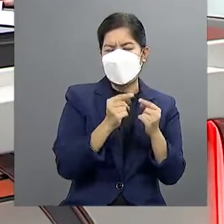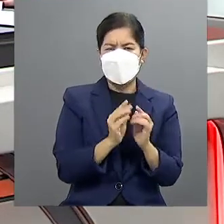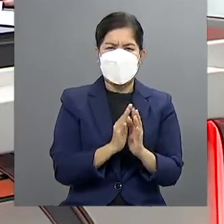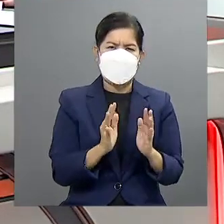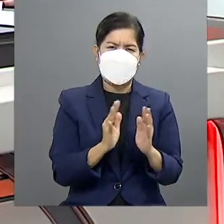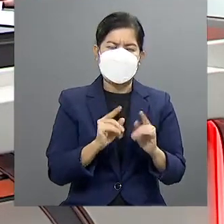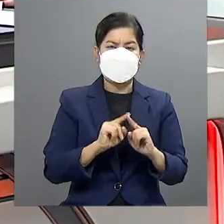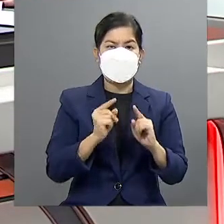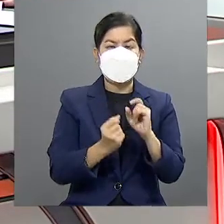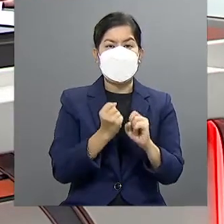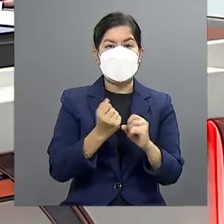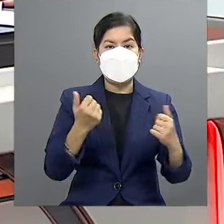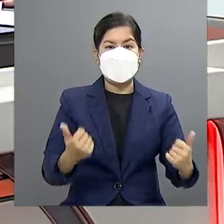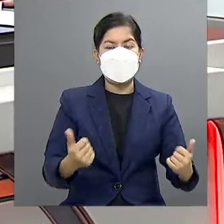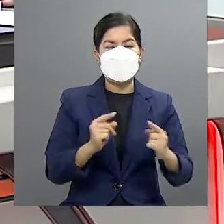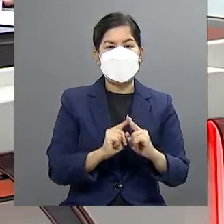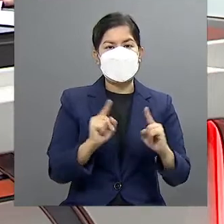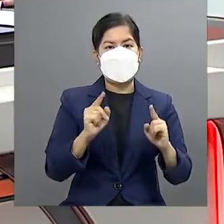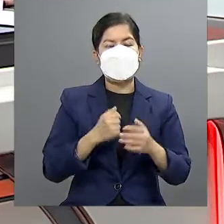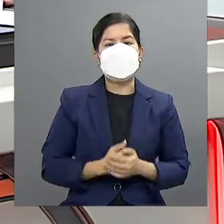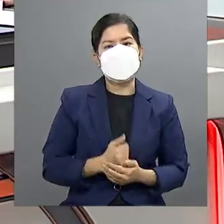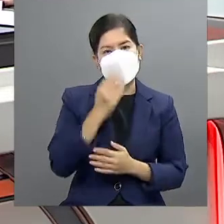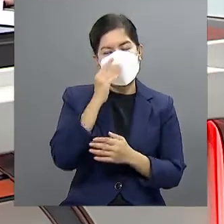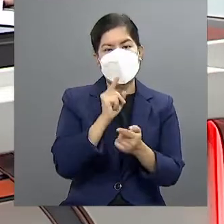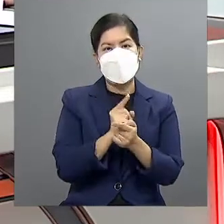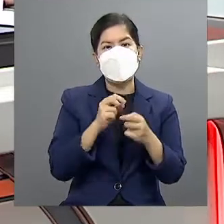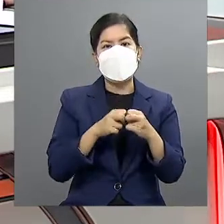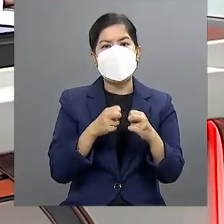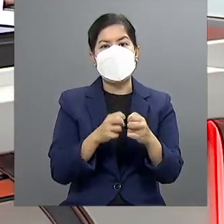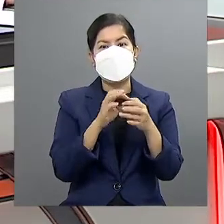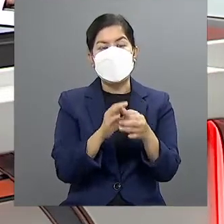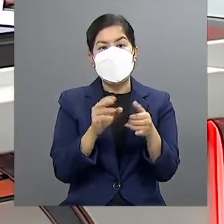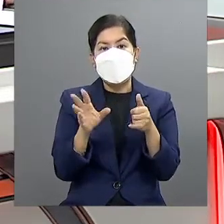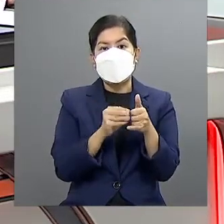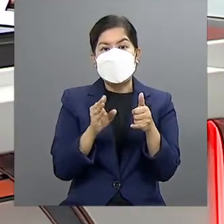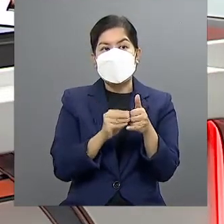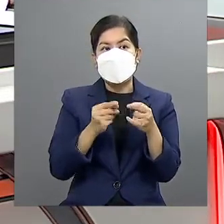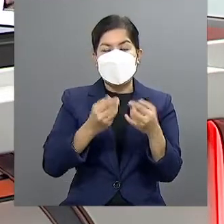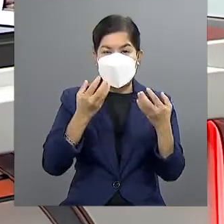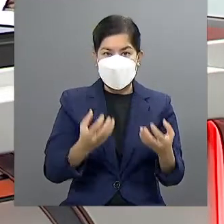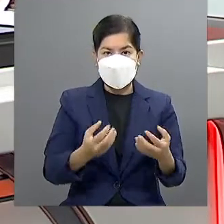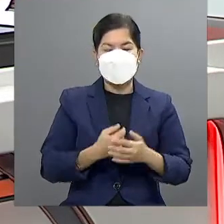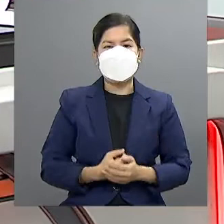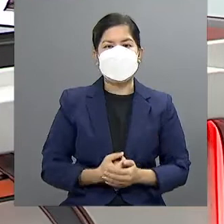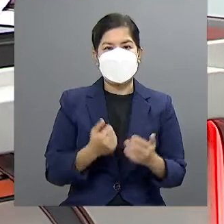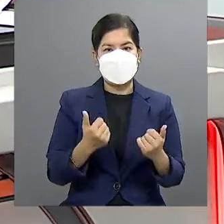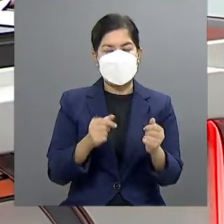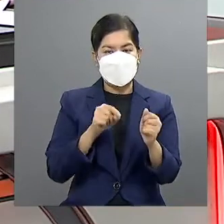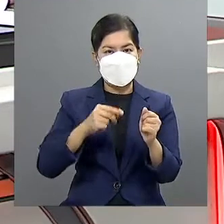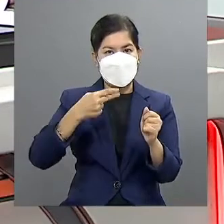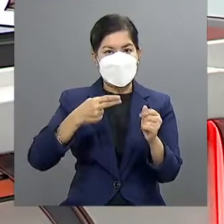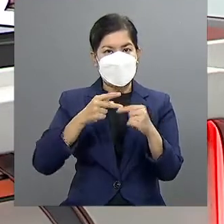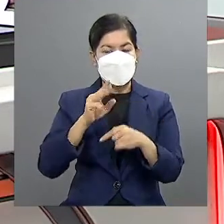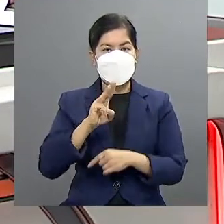รยากาศต่างไปเลยเพราะว่าพบปัญหาการติดเชื้อค่อนข้างรุนแรงนะคะตอนนี้เอาเฉพาะที่อำเภอห้วยยอดอำเภอเดียวเนี่ยพบ